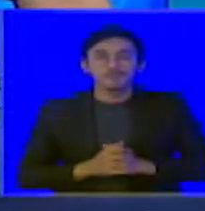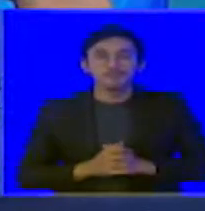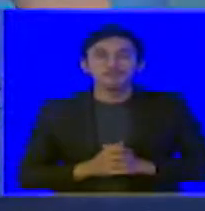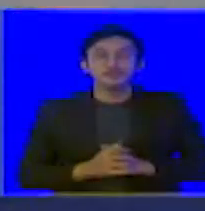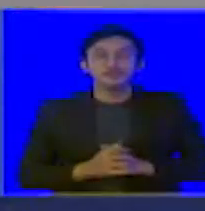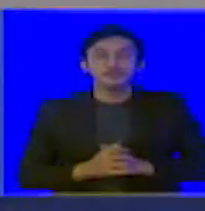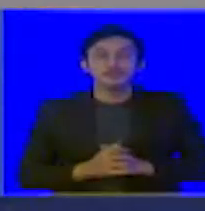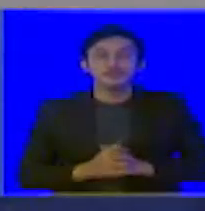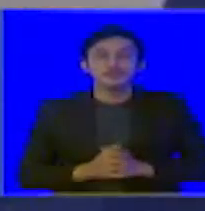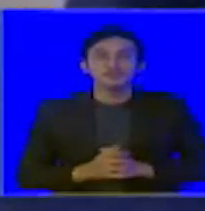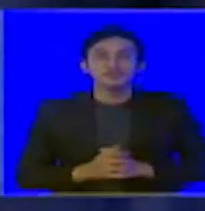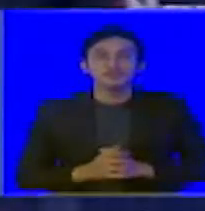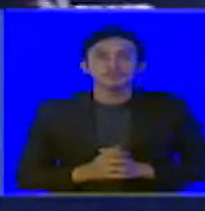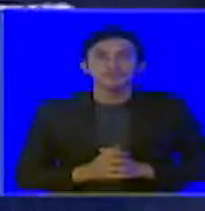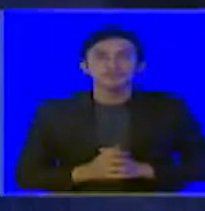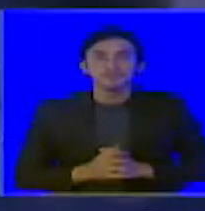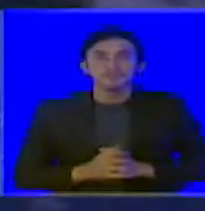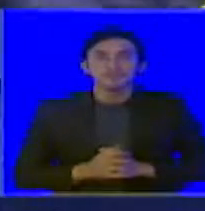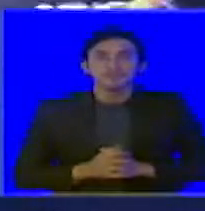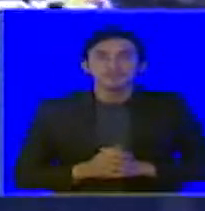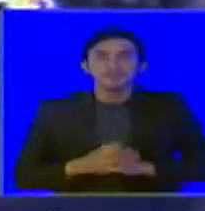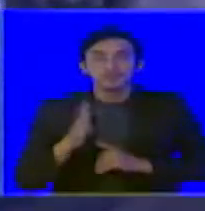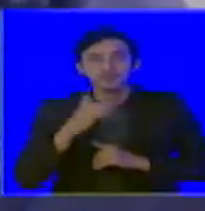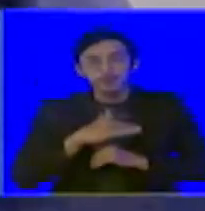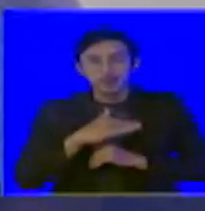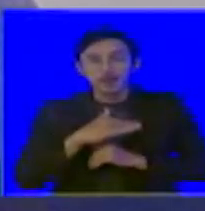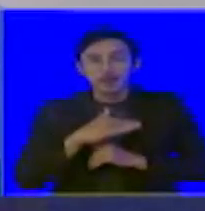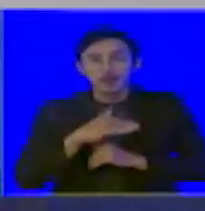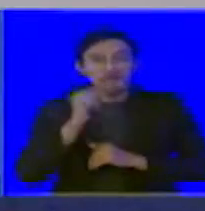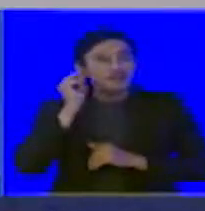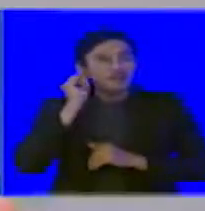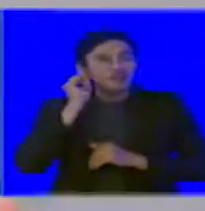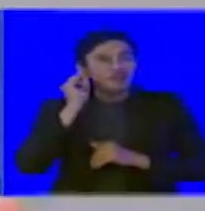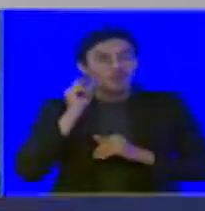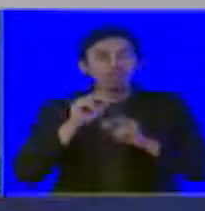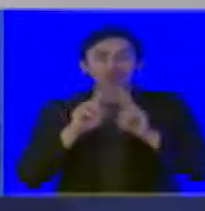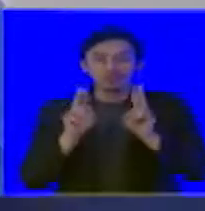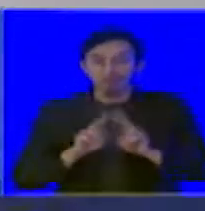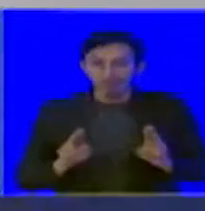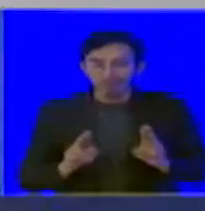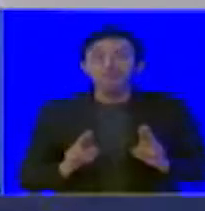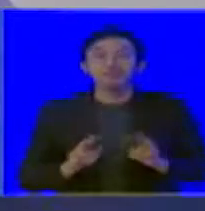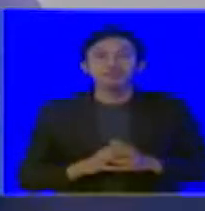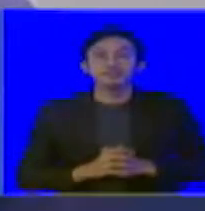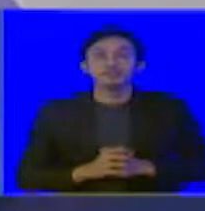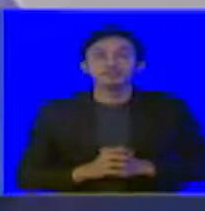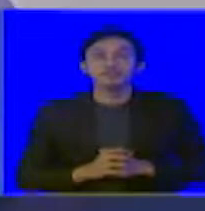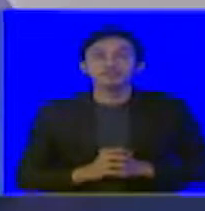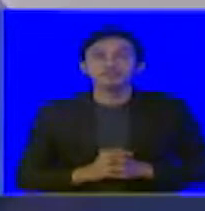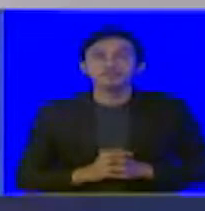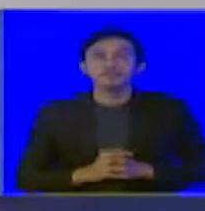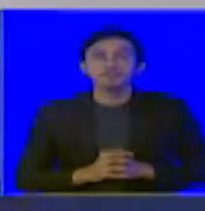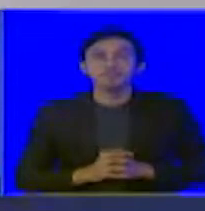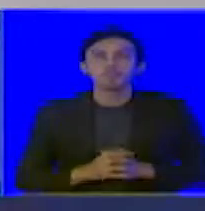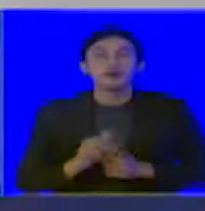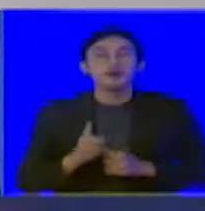Oh ya hari ini bertepatan dengan hari perempuan internasional yang mana nanti akan ada aksi